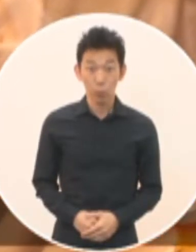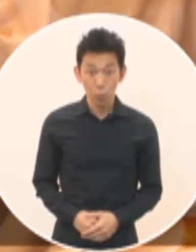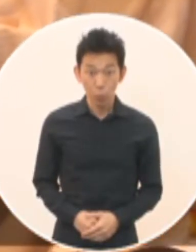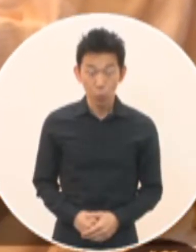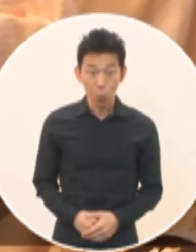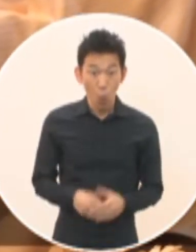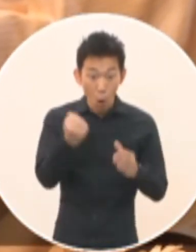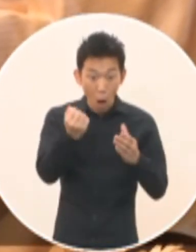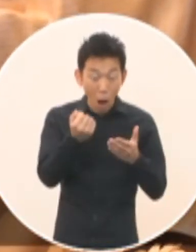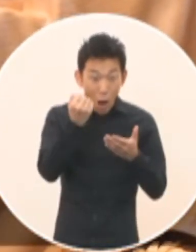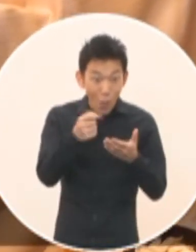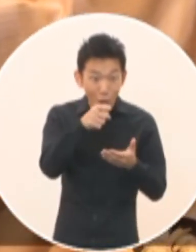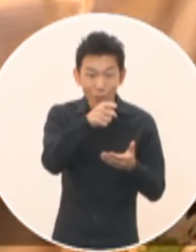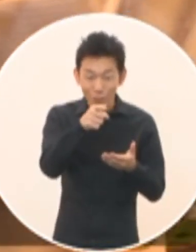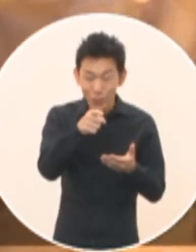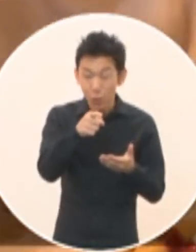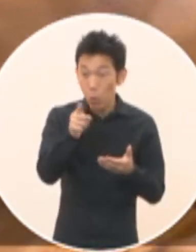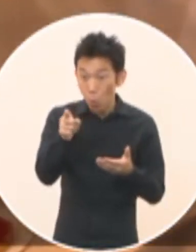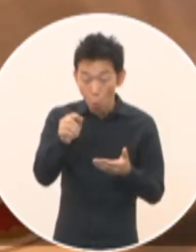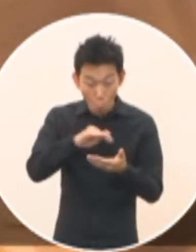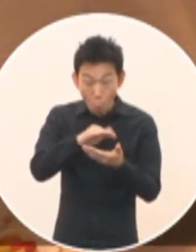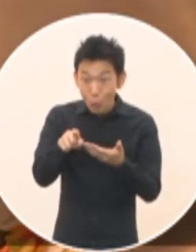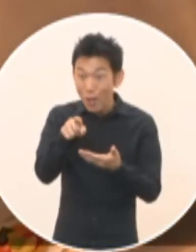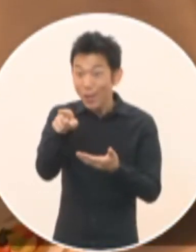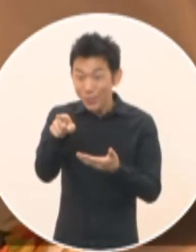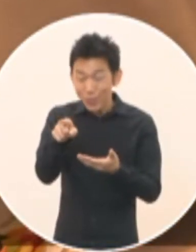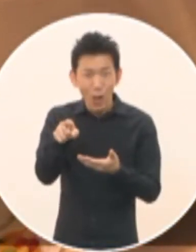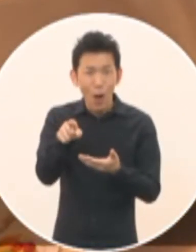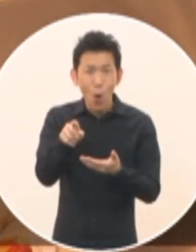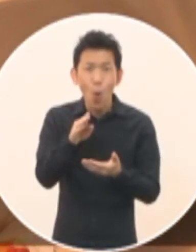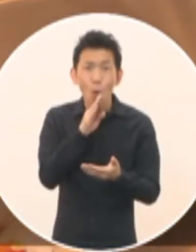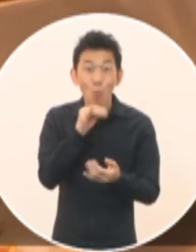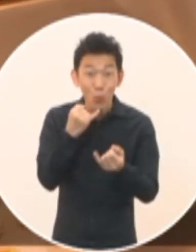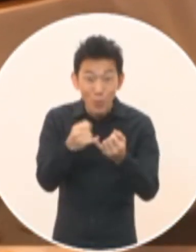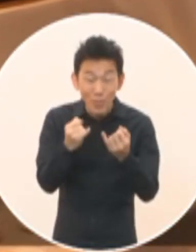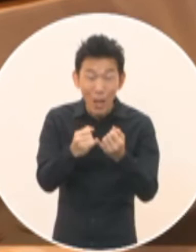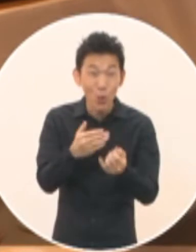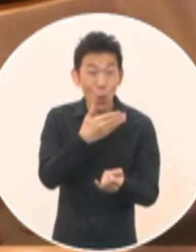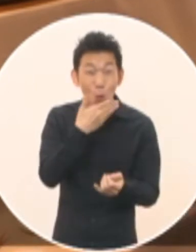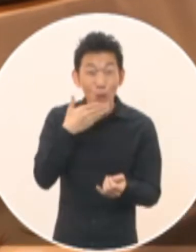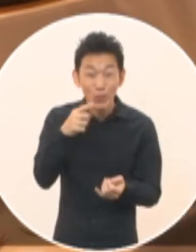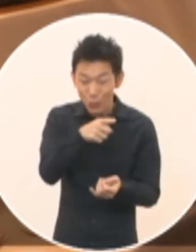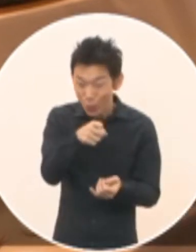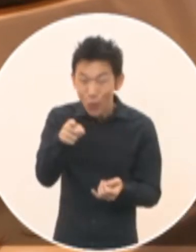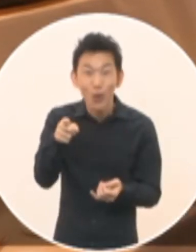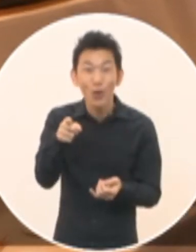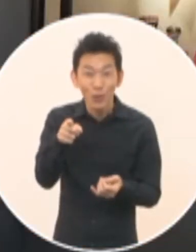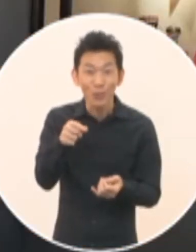カレーライスに、あ、オムライス、どれも本物みたいで美味しそう。